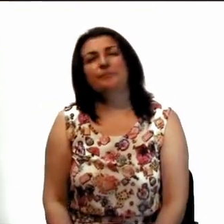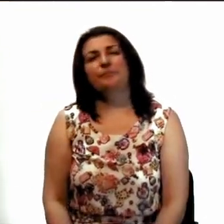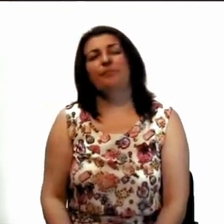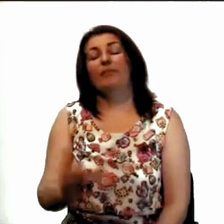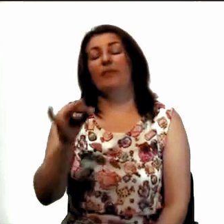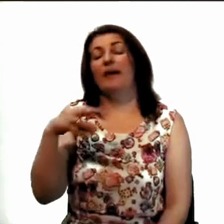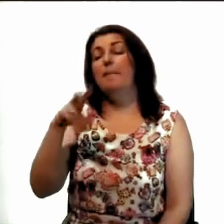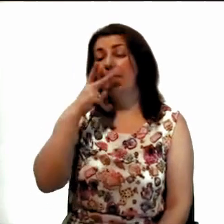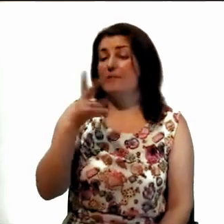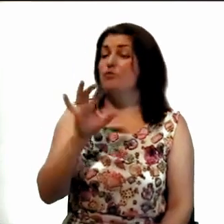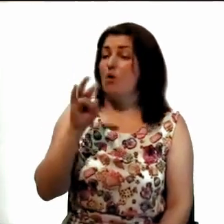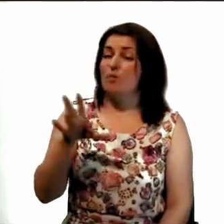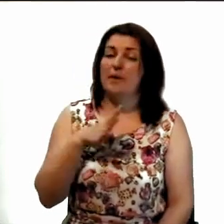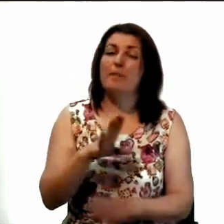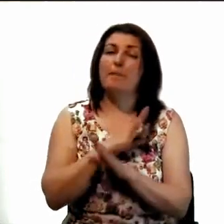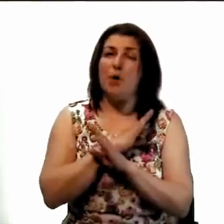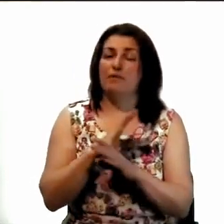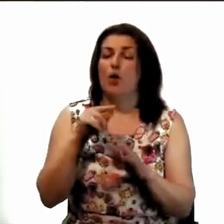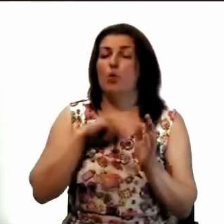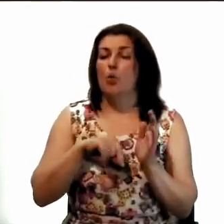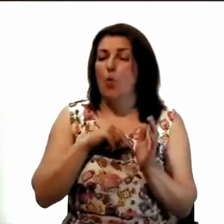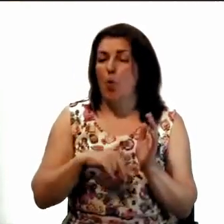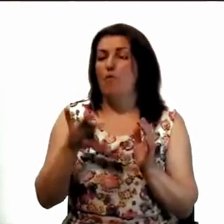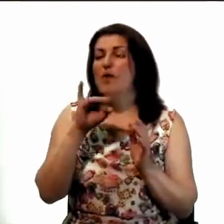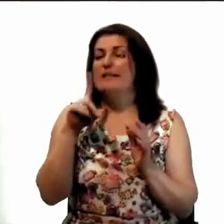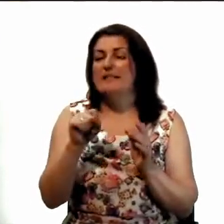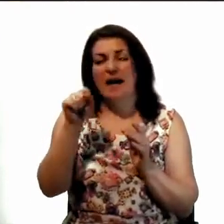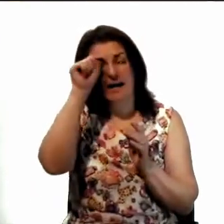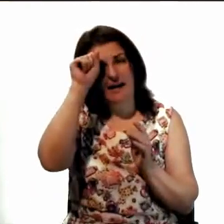И мы видим, что он был мертвым духовно из-за греха.